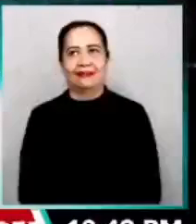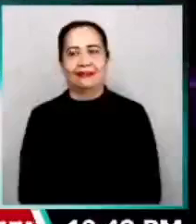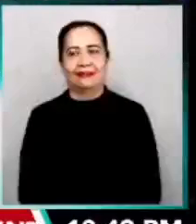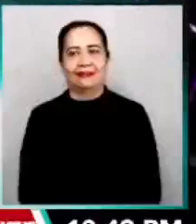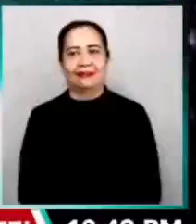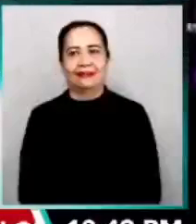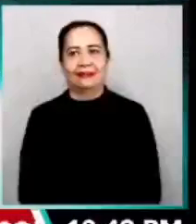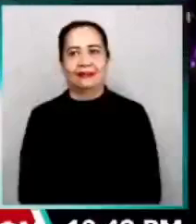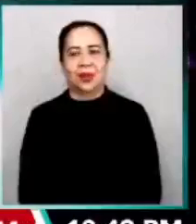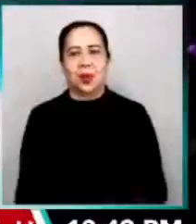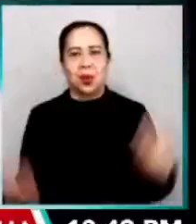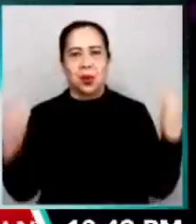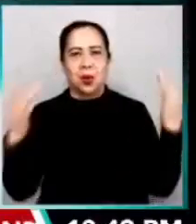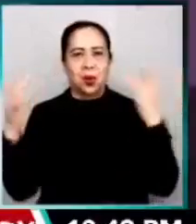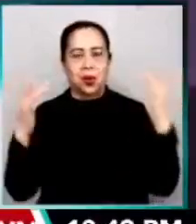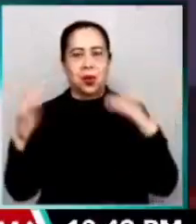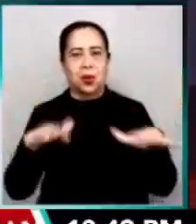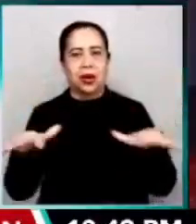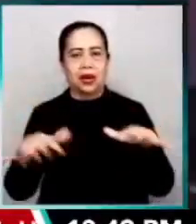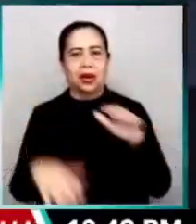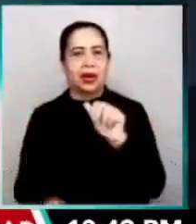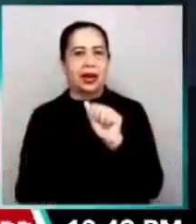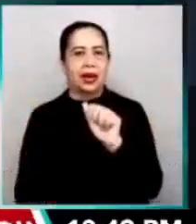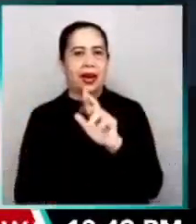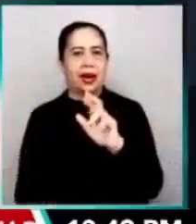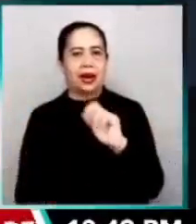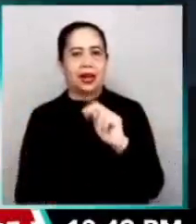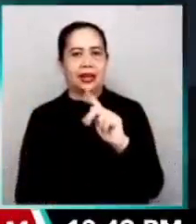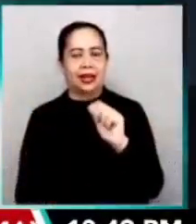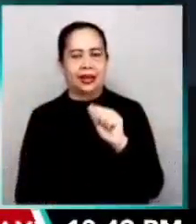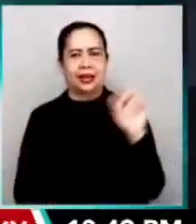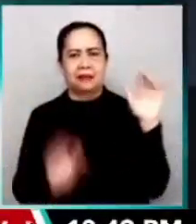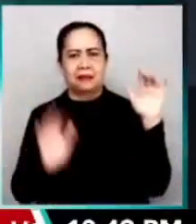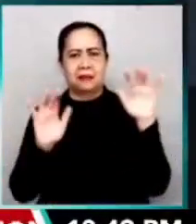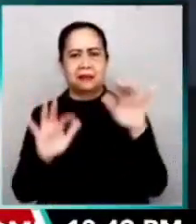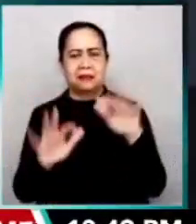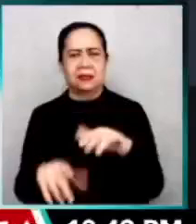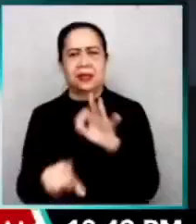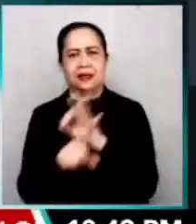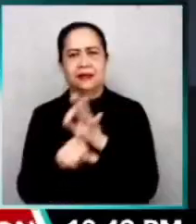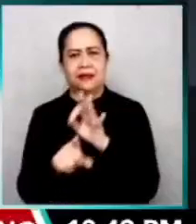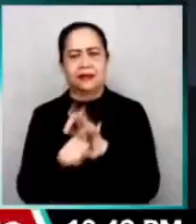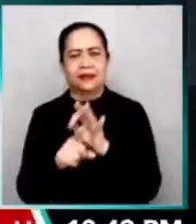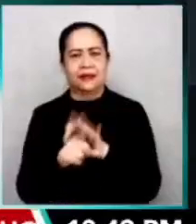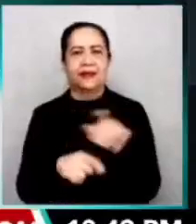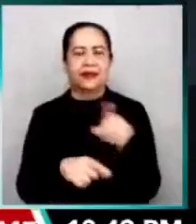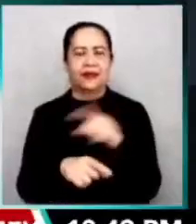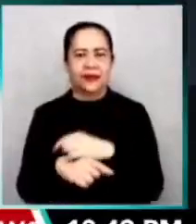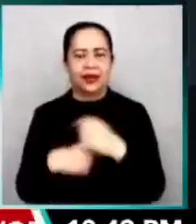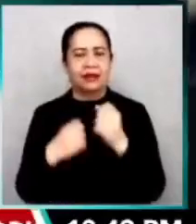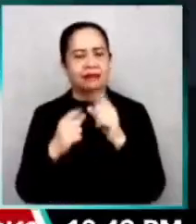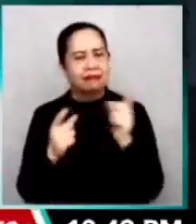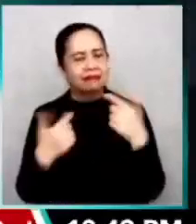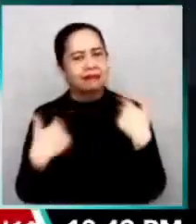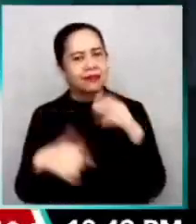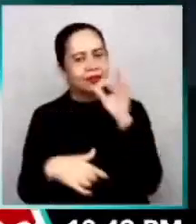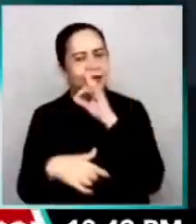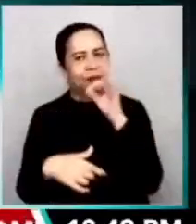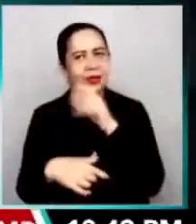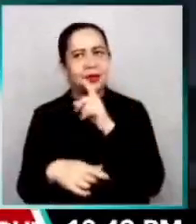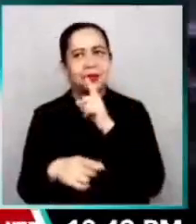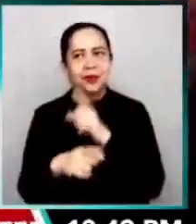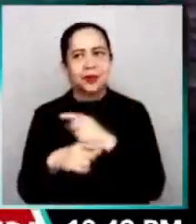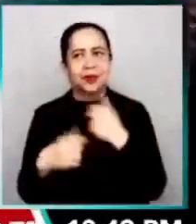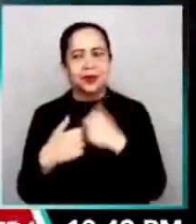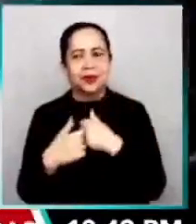Dumagundong ang Araneta Coliseum sa libo-libo nagpuntang fans. Mas napamahal si Soo-yeon sa mga Pinoy dahil sa mga